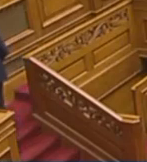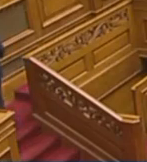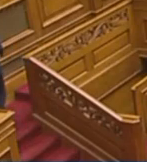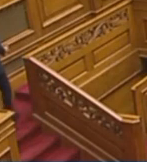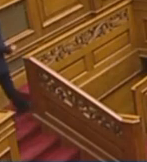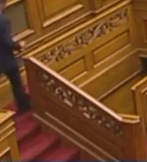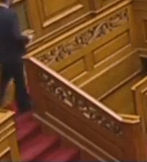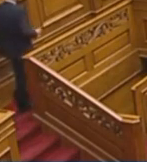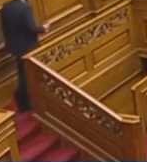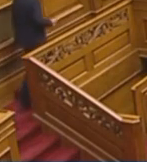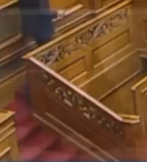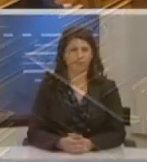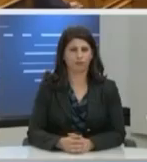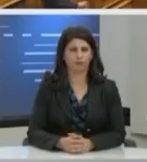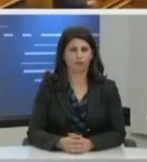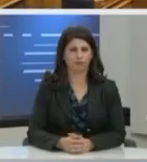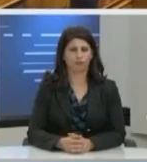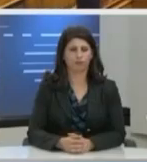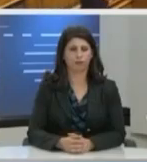Ορίστε. Να είστε καλά.